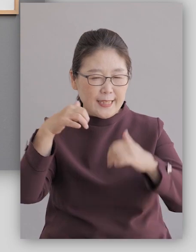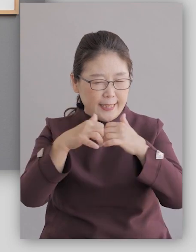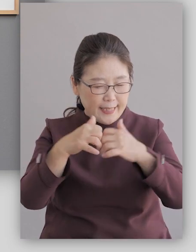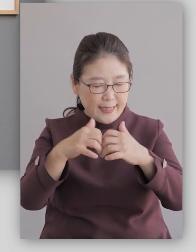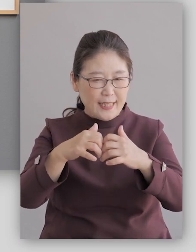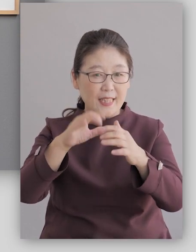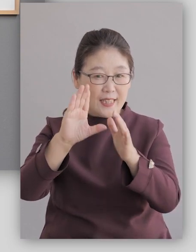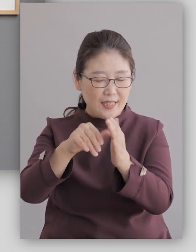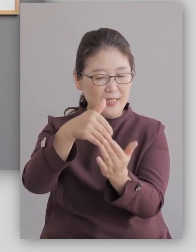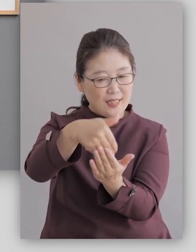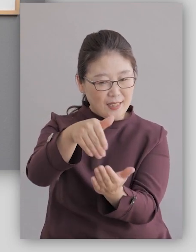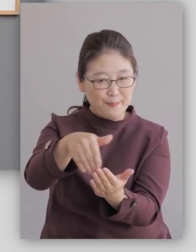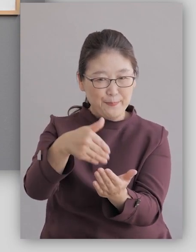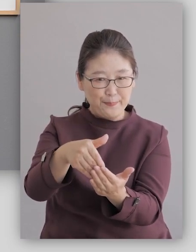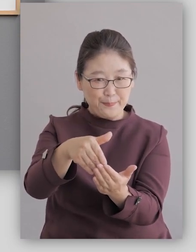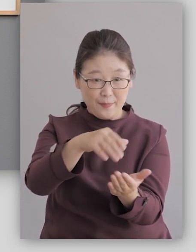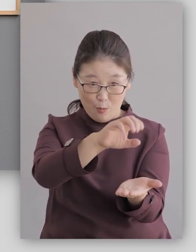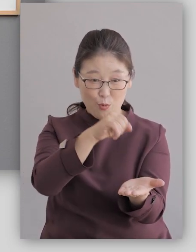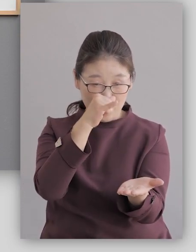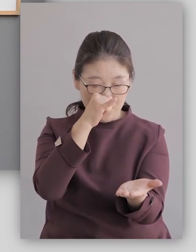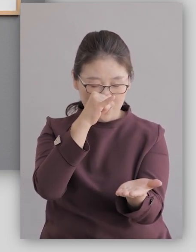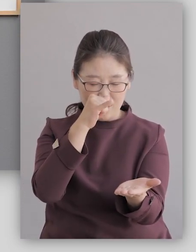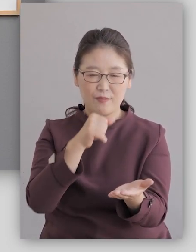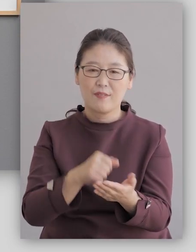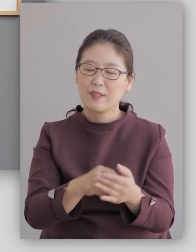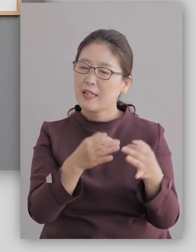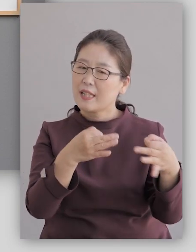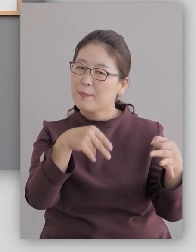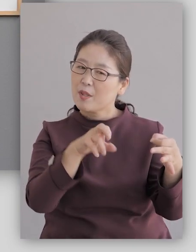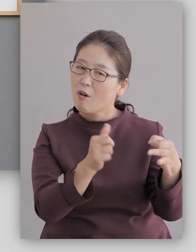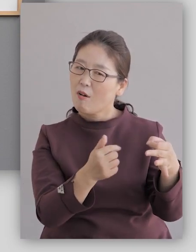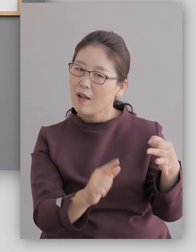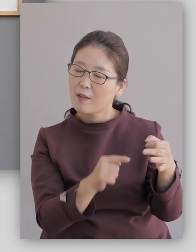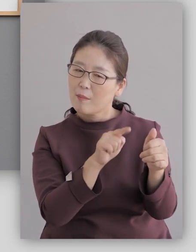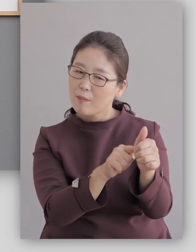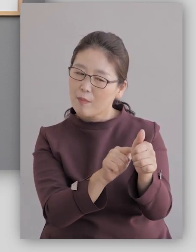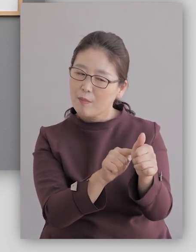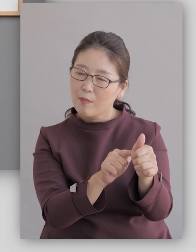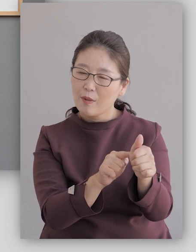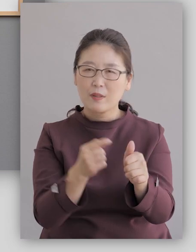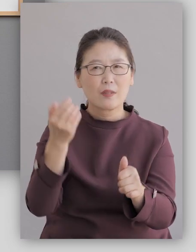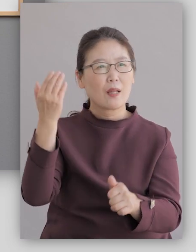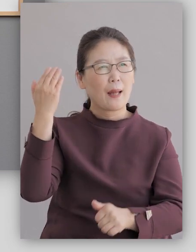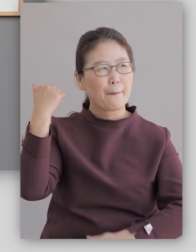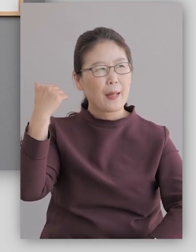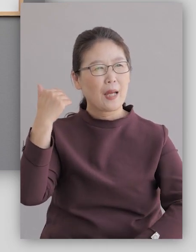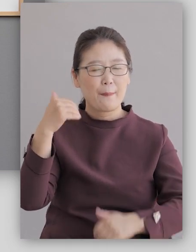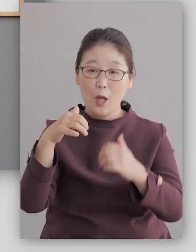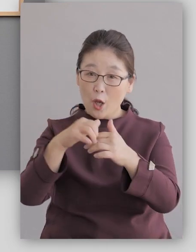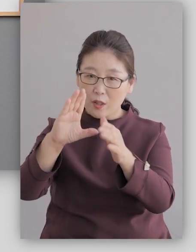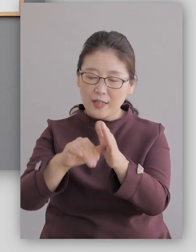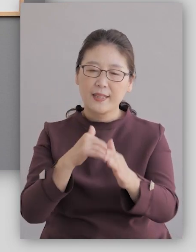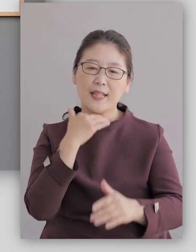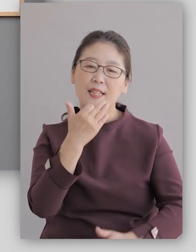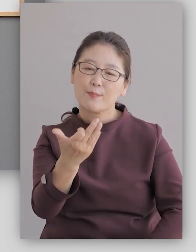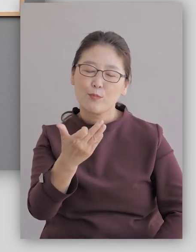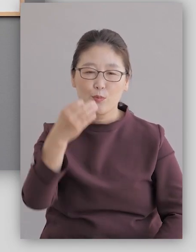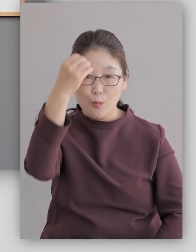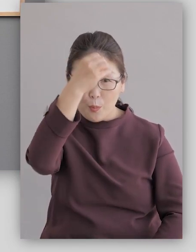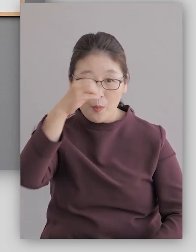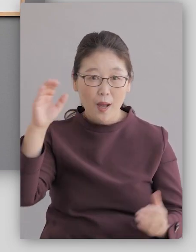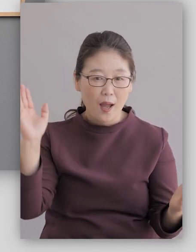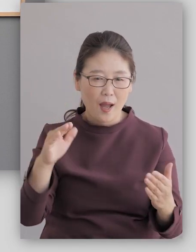스케치한 작품들이 있습니다. 김성한 작가는 그 당시에 19세의 나이였고